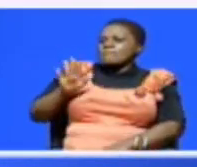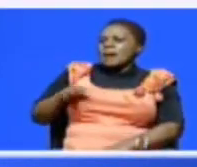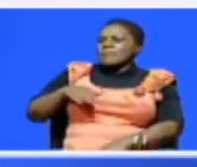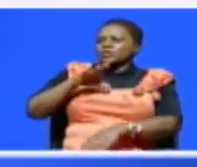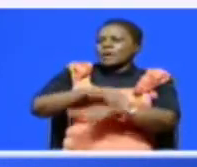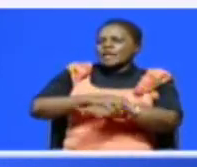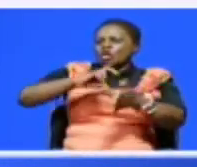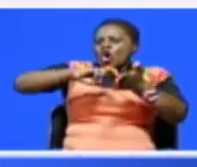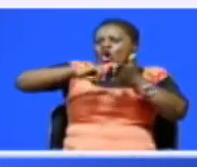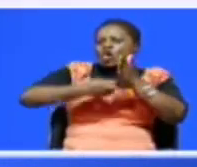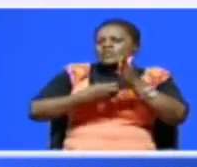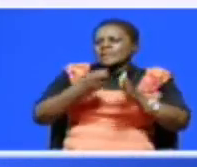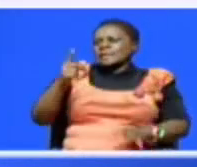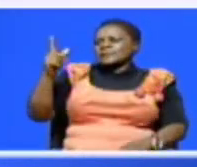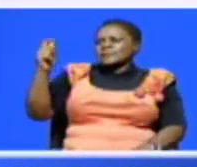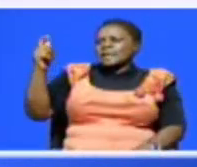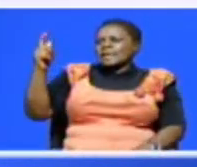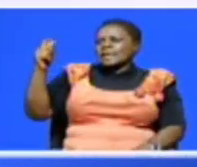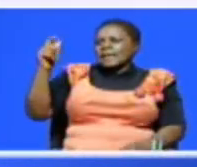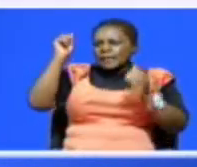kupata zabuni katika idara ya jeshi.